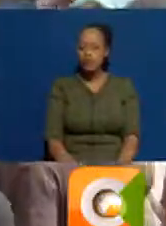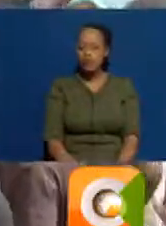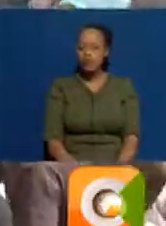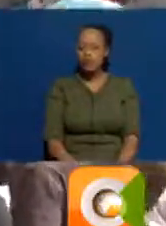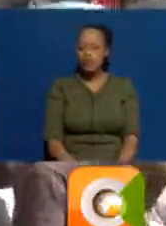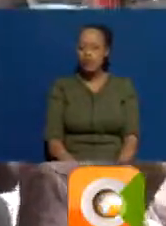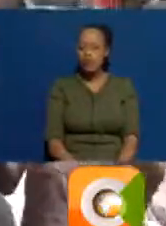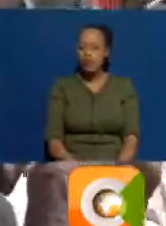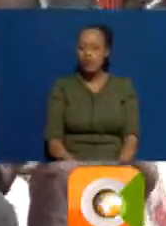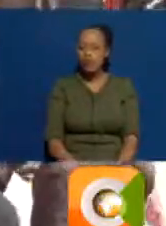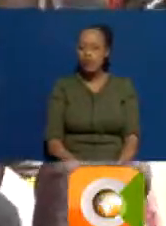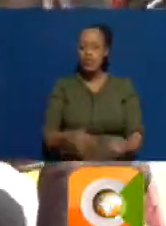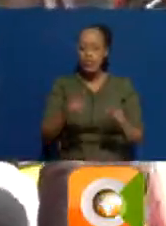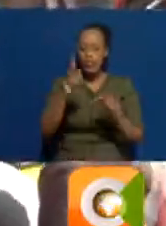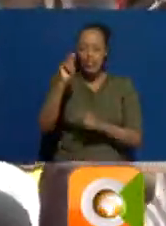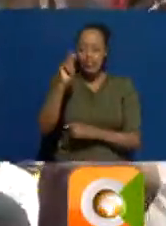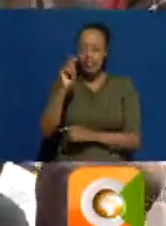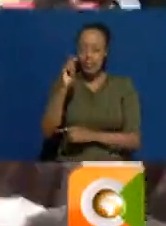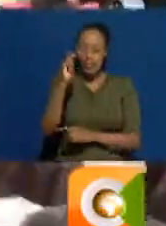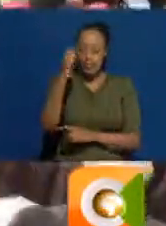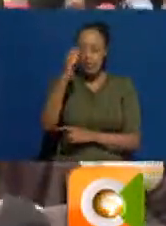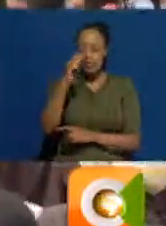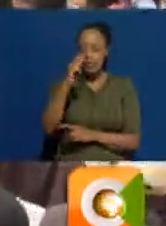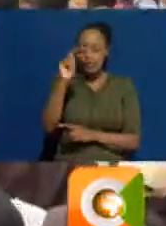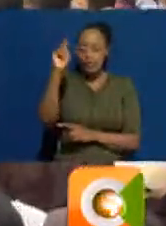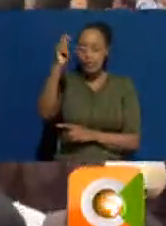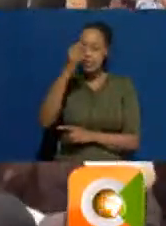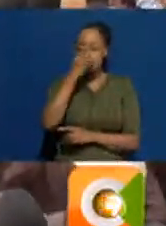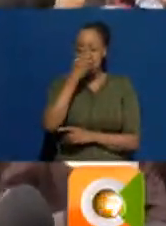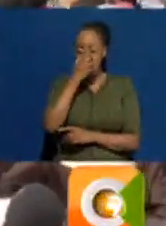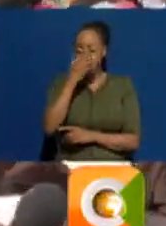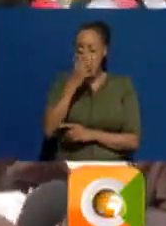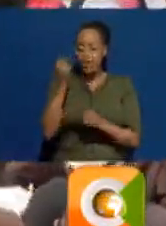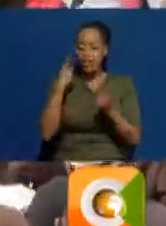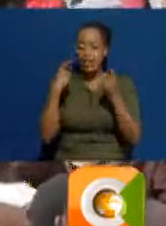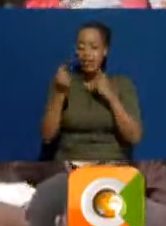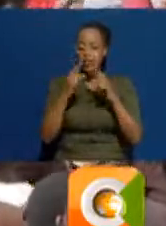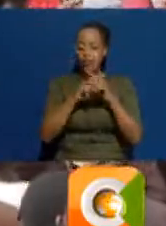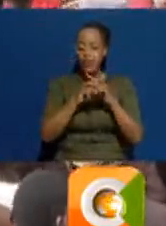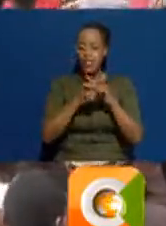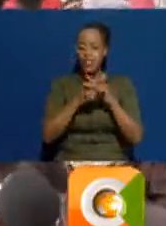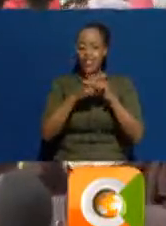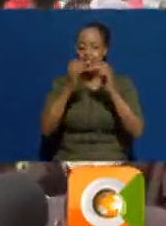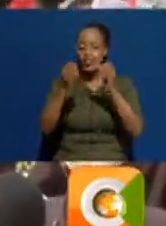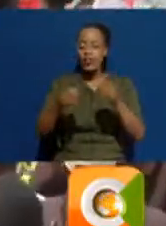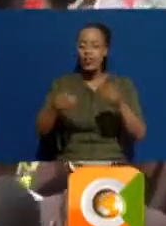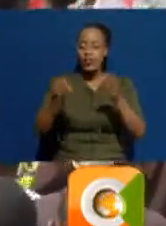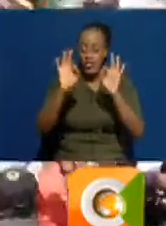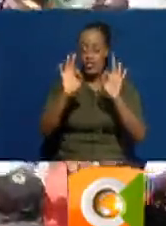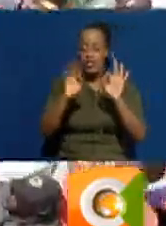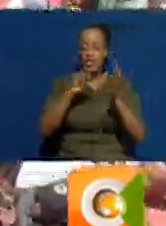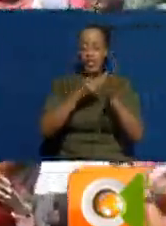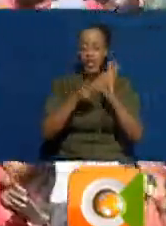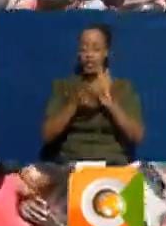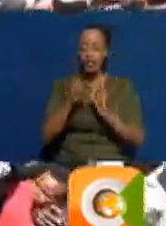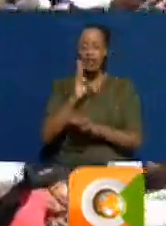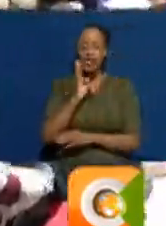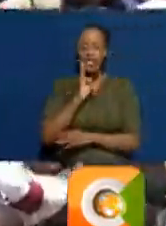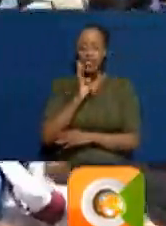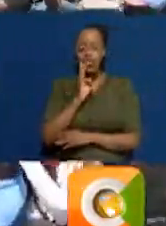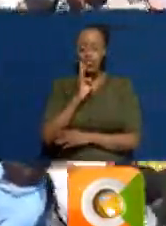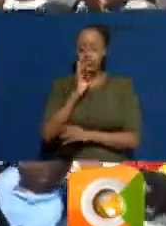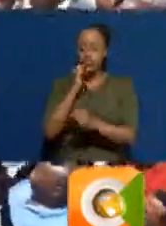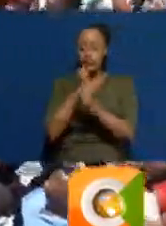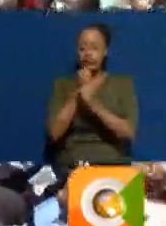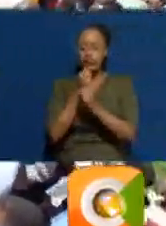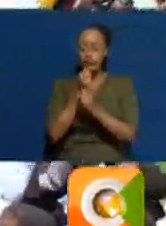Rais William Ruto alikuwa akielekea katika eneo la Kimugu, kaunti ya Kericho, kuanzisha rasmi miradi ya maji. Aliposimama